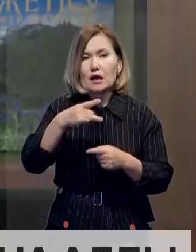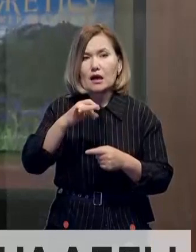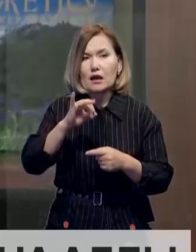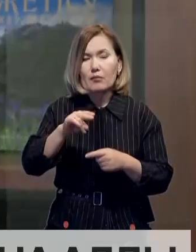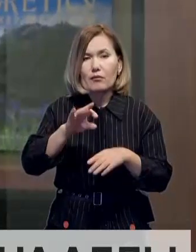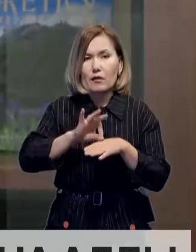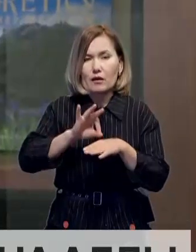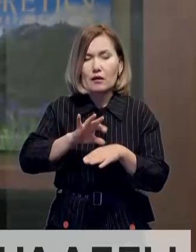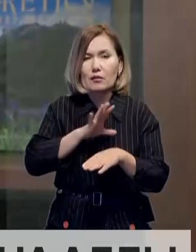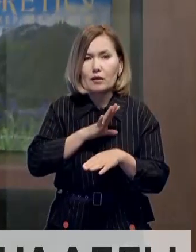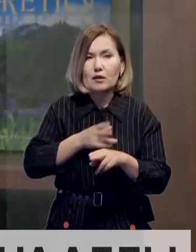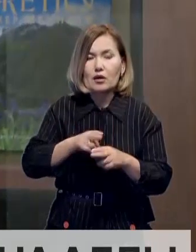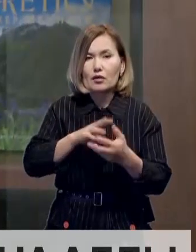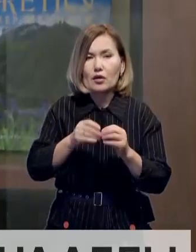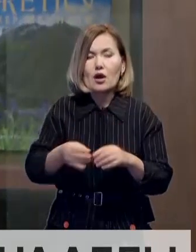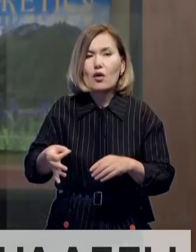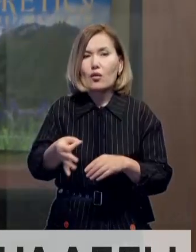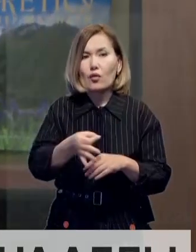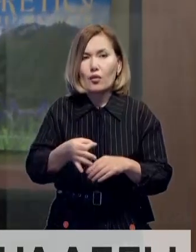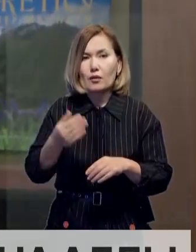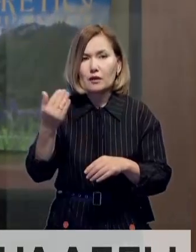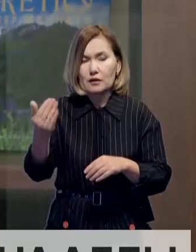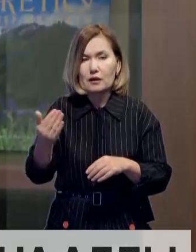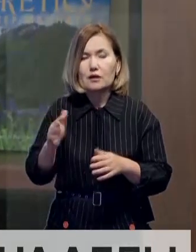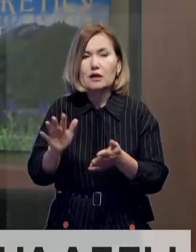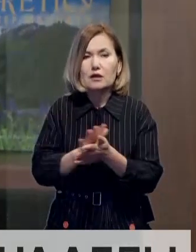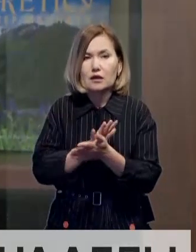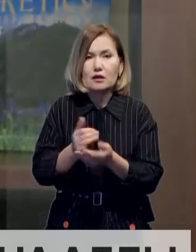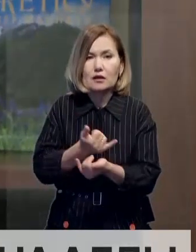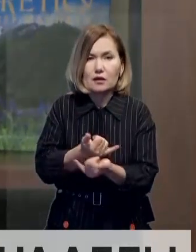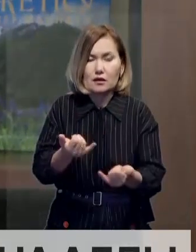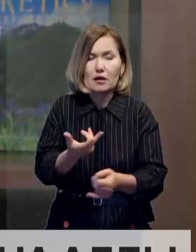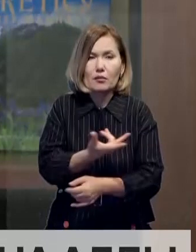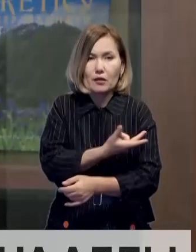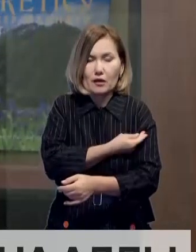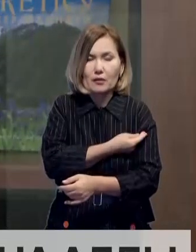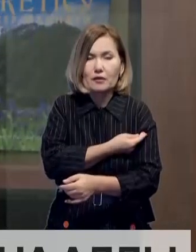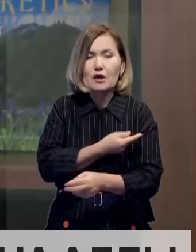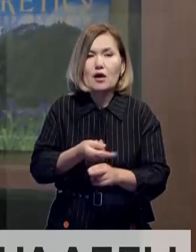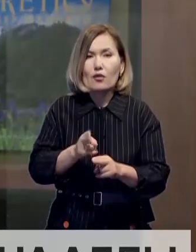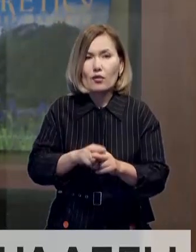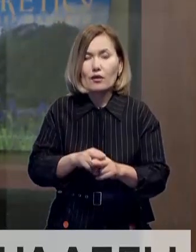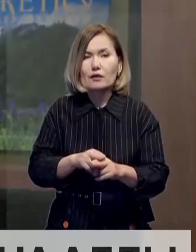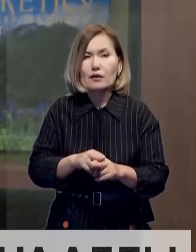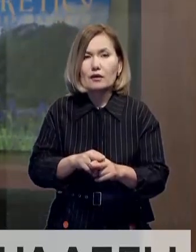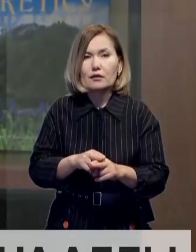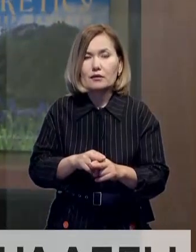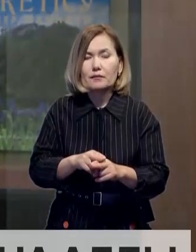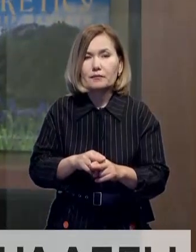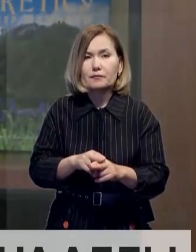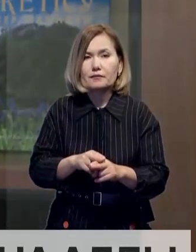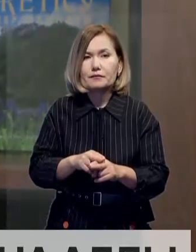Вакцинация облыста тегін жүргізіледі, риск топтарына, қатер топтарына және